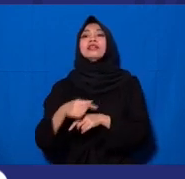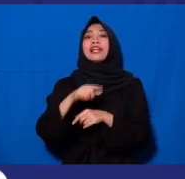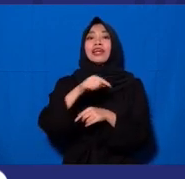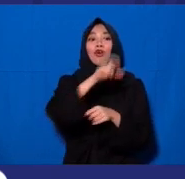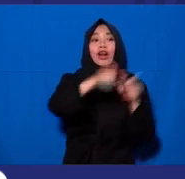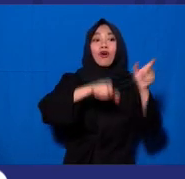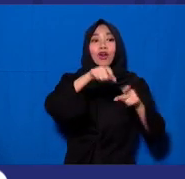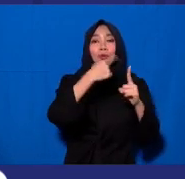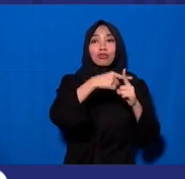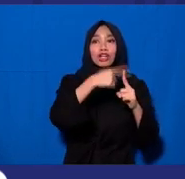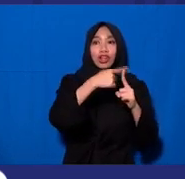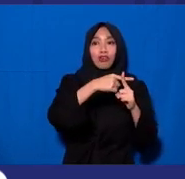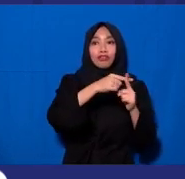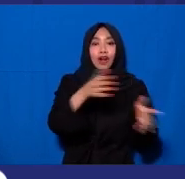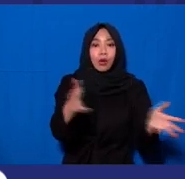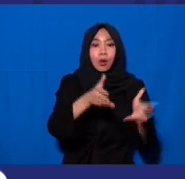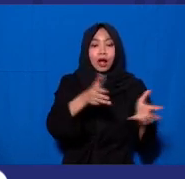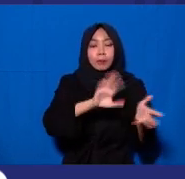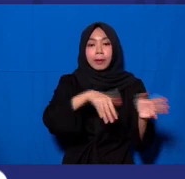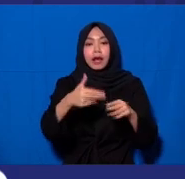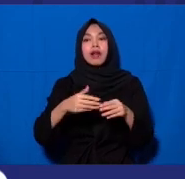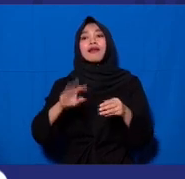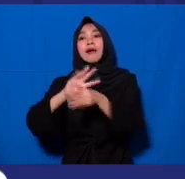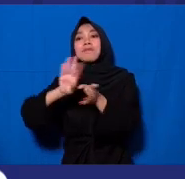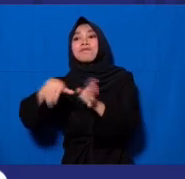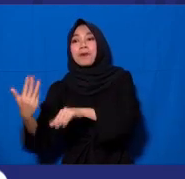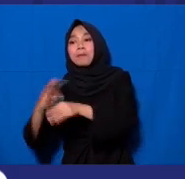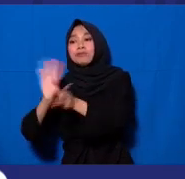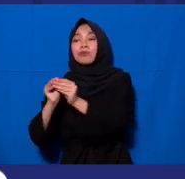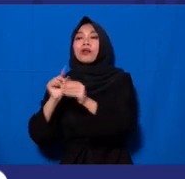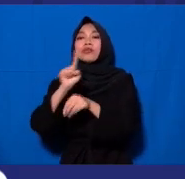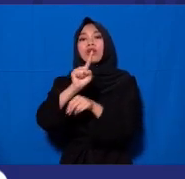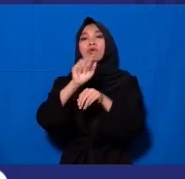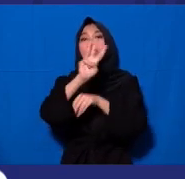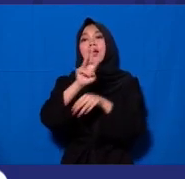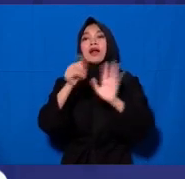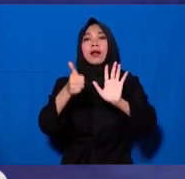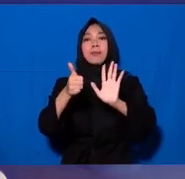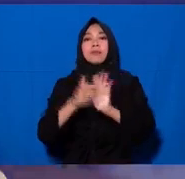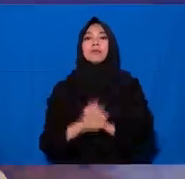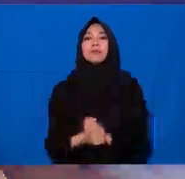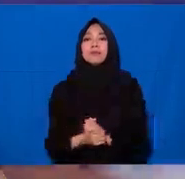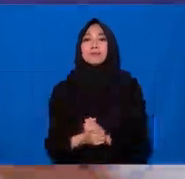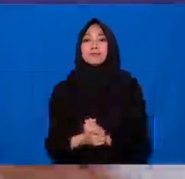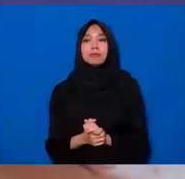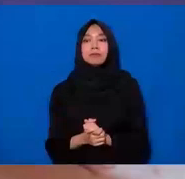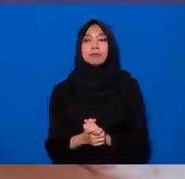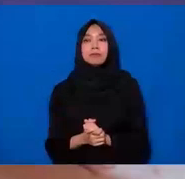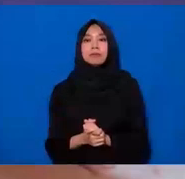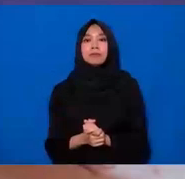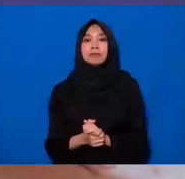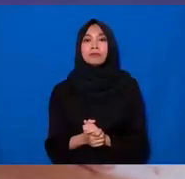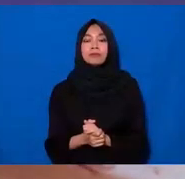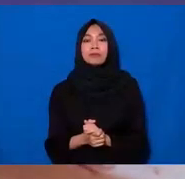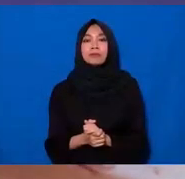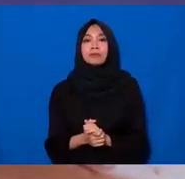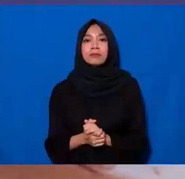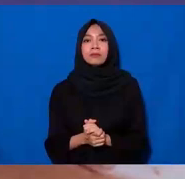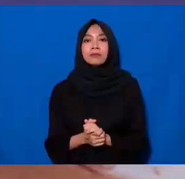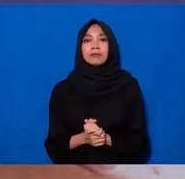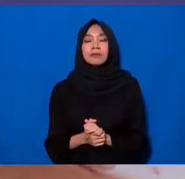COVID-19. Ini yang akan saya sampaikan pada saat ini. Yang terakhir, sekali